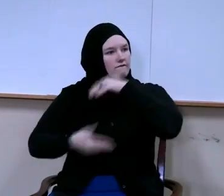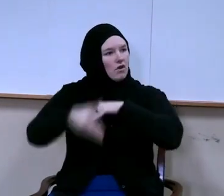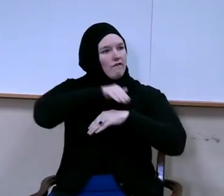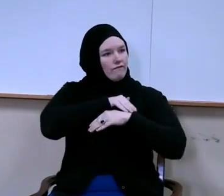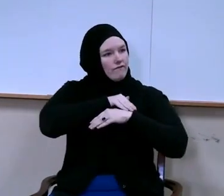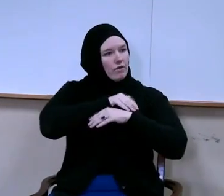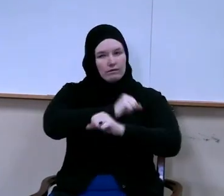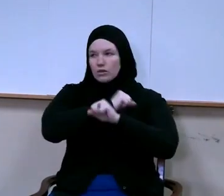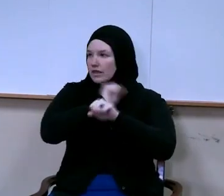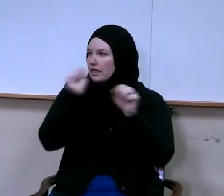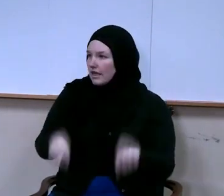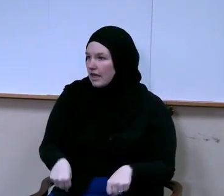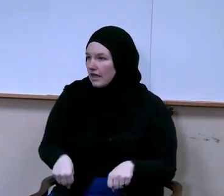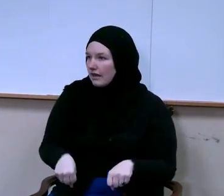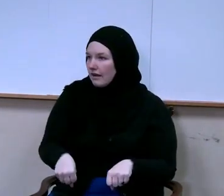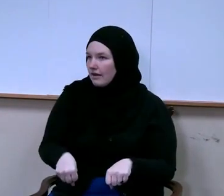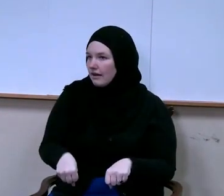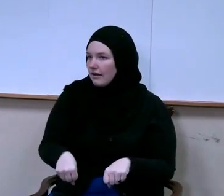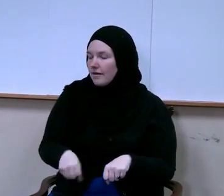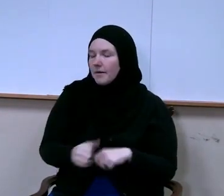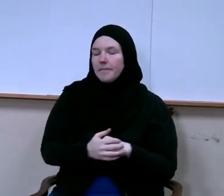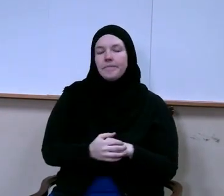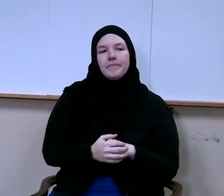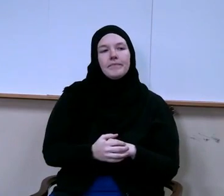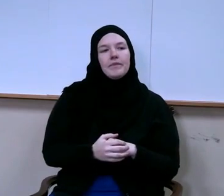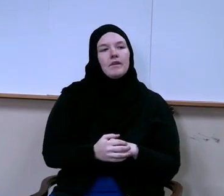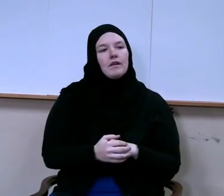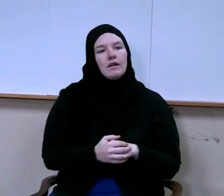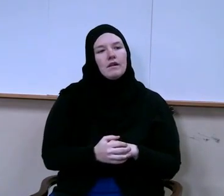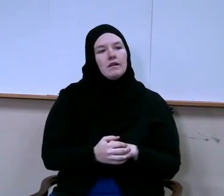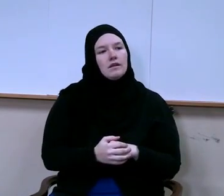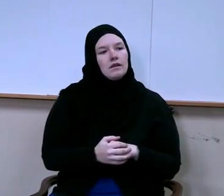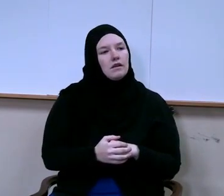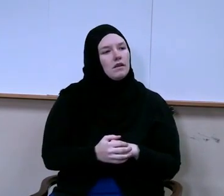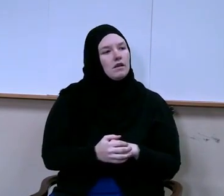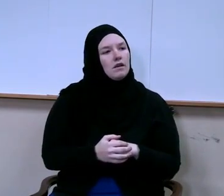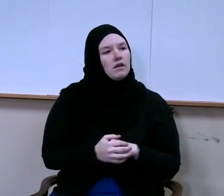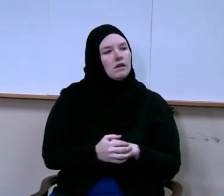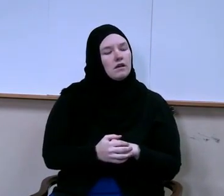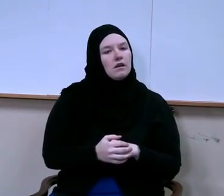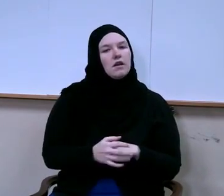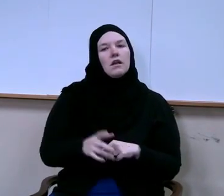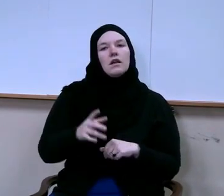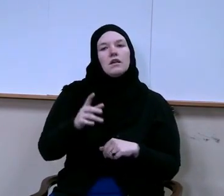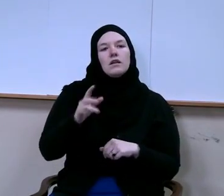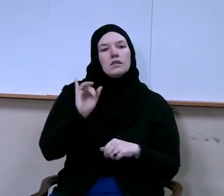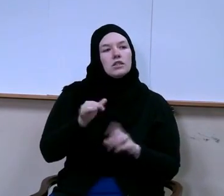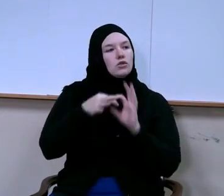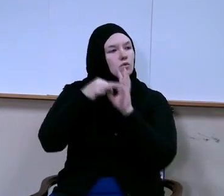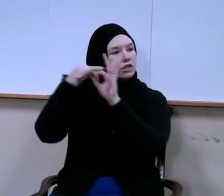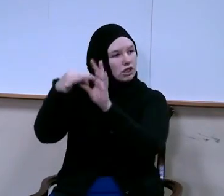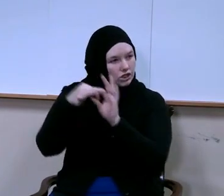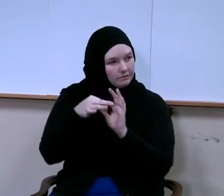us. So اذكروني اذكركم is also a relationship that the